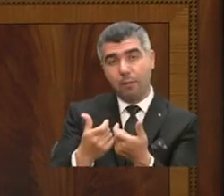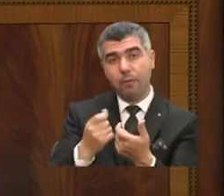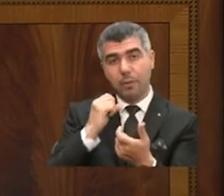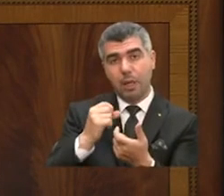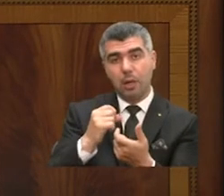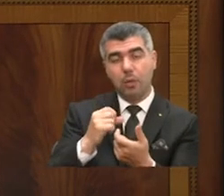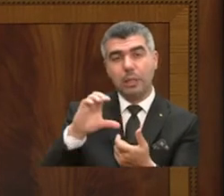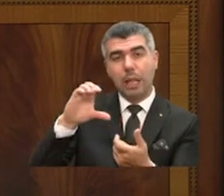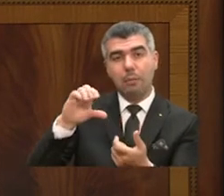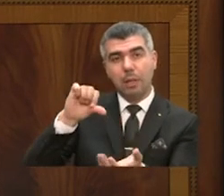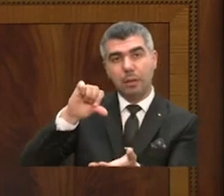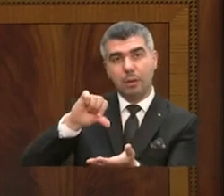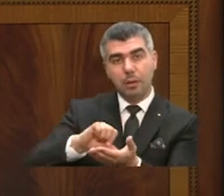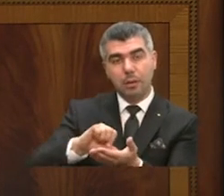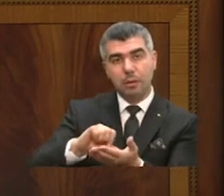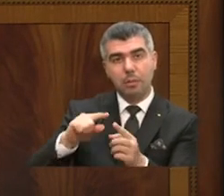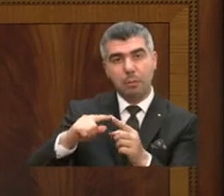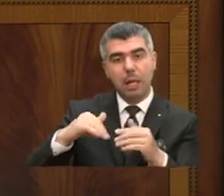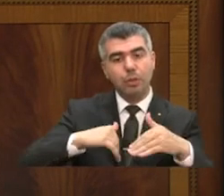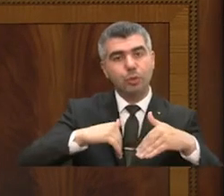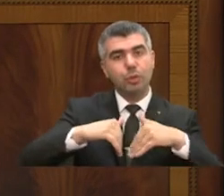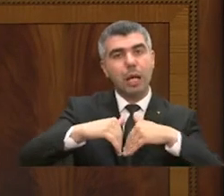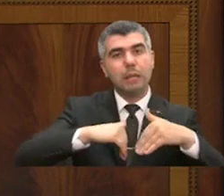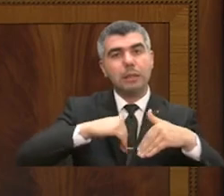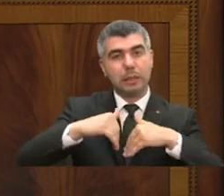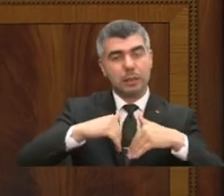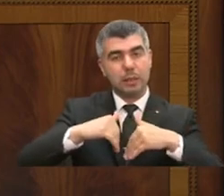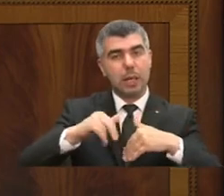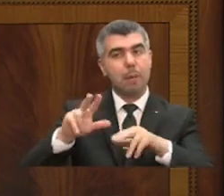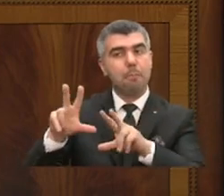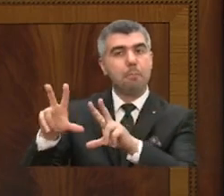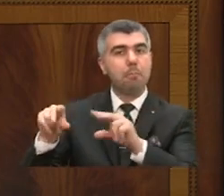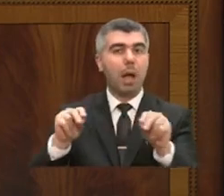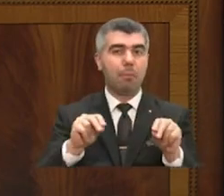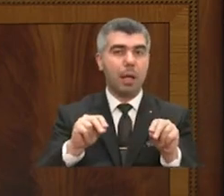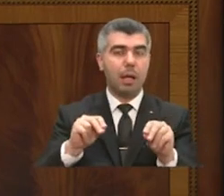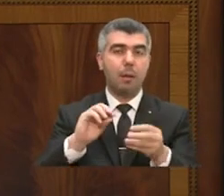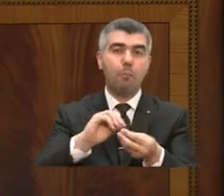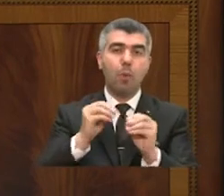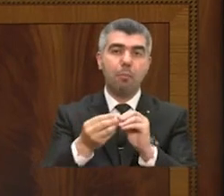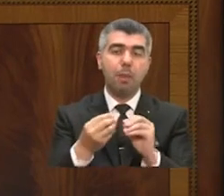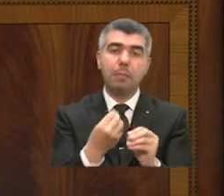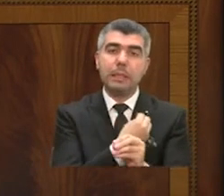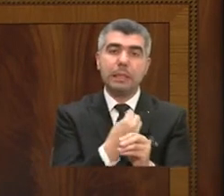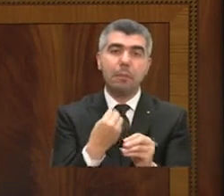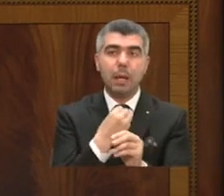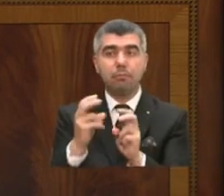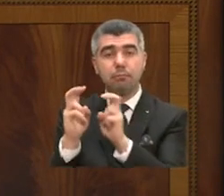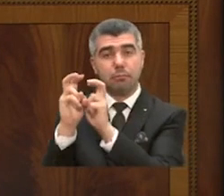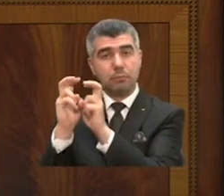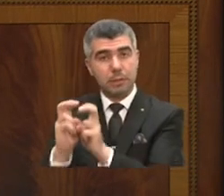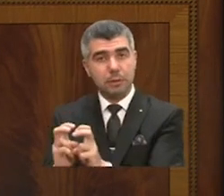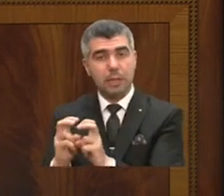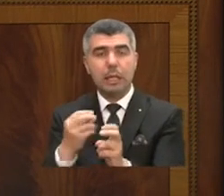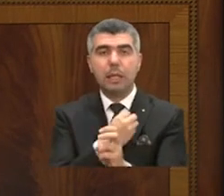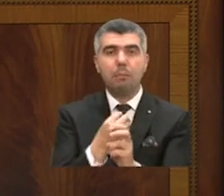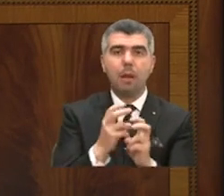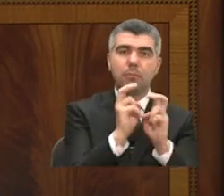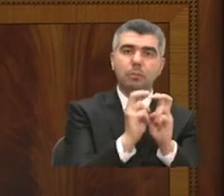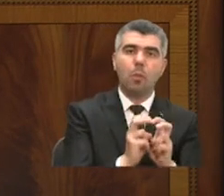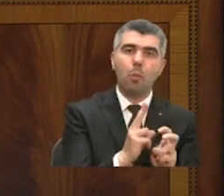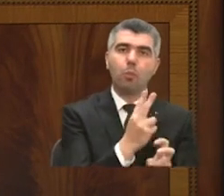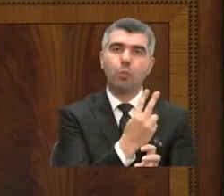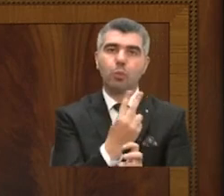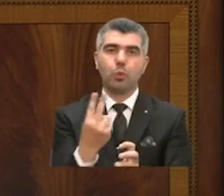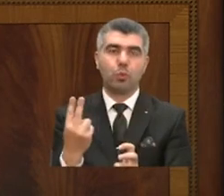بن مسيك بيناتهم شانطي، ولكن نفس المشاكل، هذا ناقصينو الطبة وهذا ناقصينو الطبة، يعني هذا ما عندوش لي